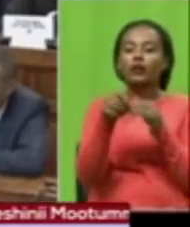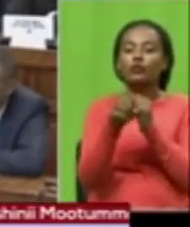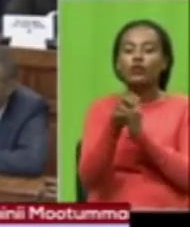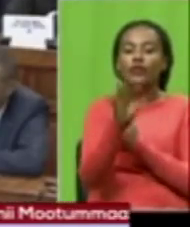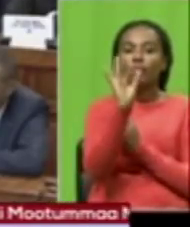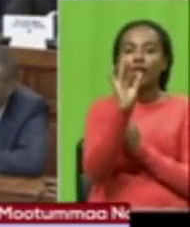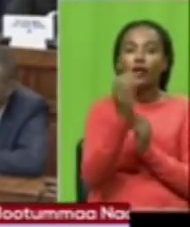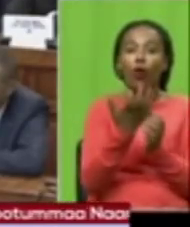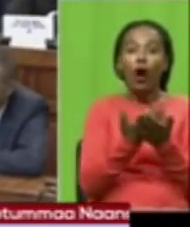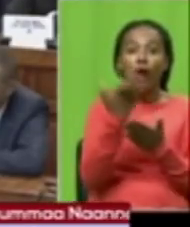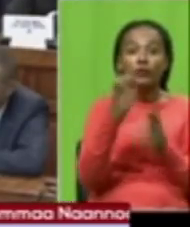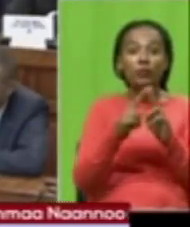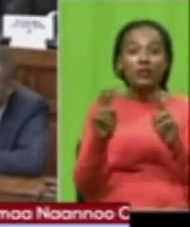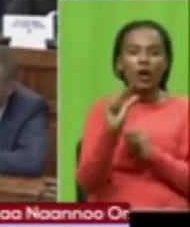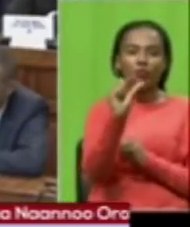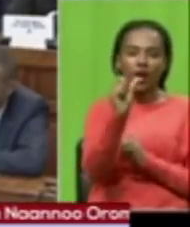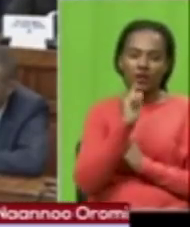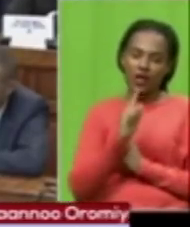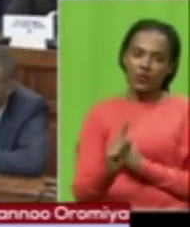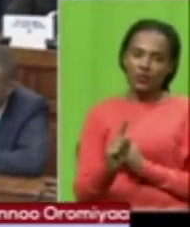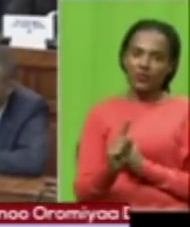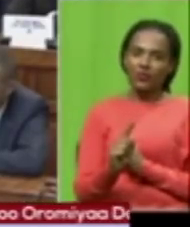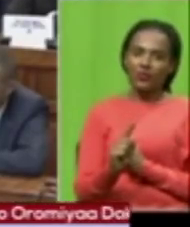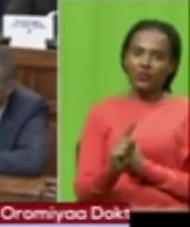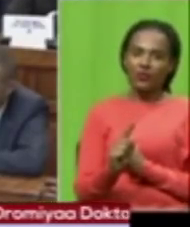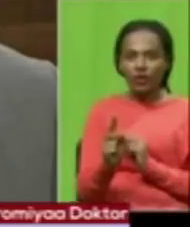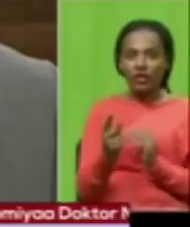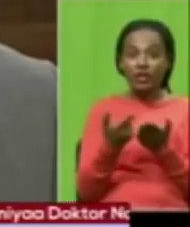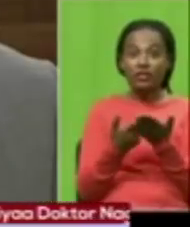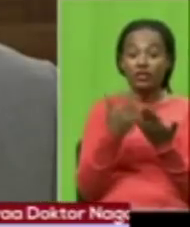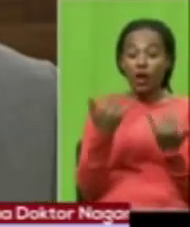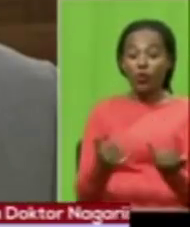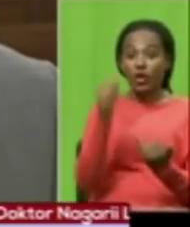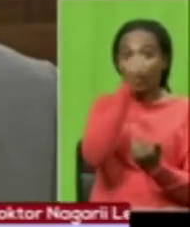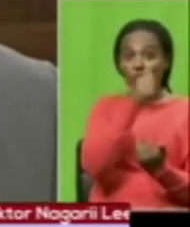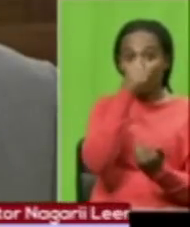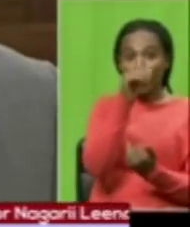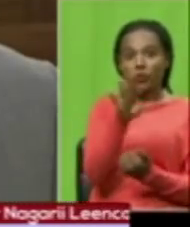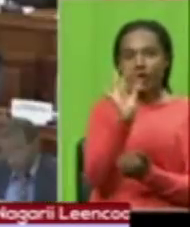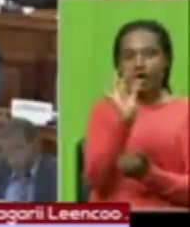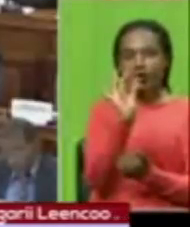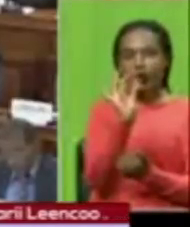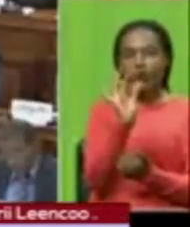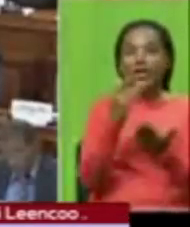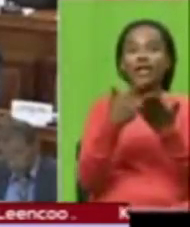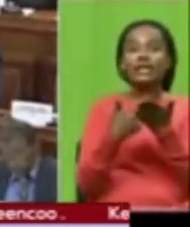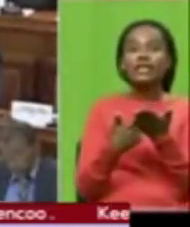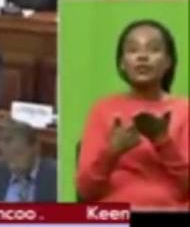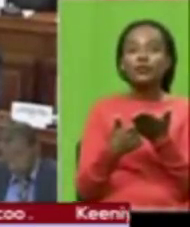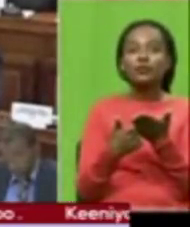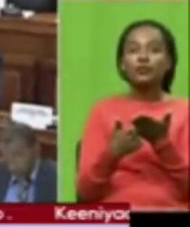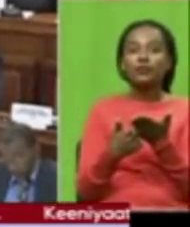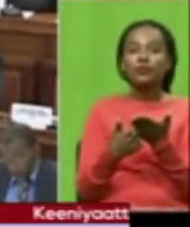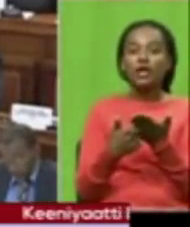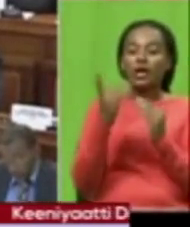qonnaa ammayyeessuun sirna daldalaa fooyyessuu fi investimentii jajjabeessuun alergii dabaluu irratti ciminaan hojjetamuu qabas jedhaniiru.